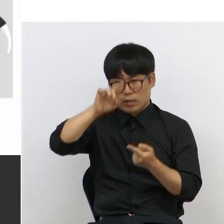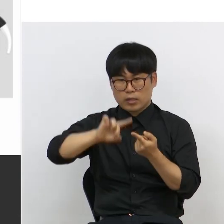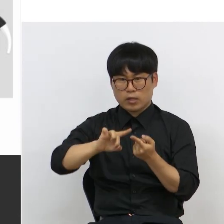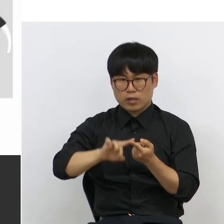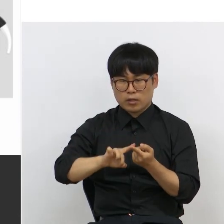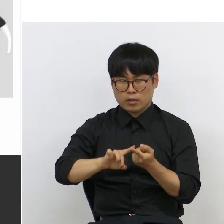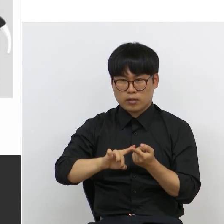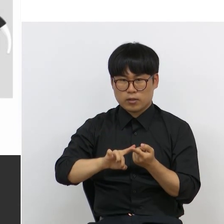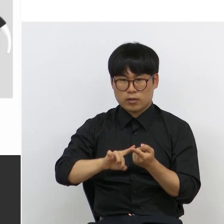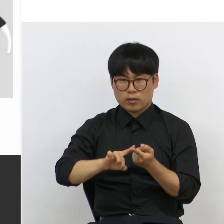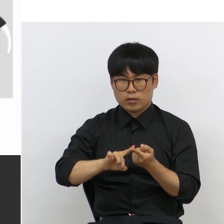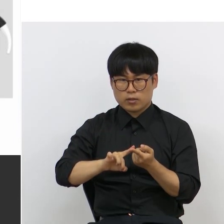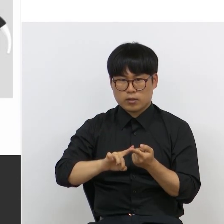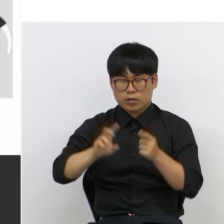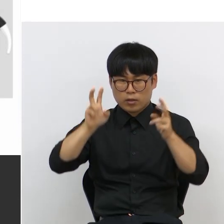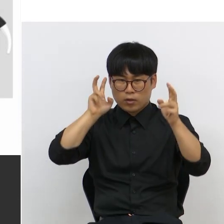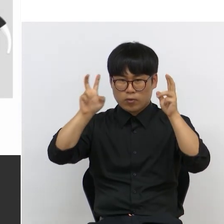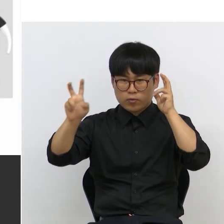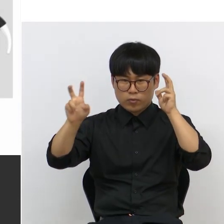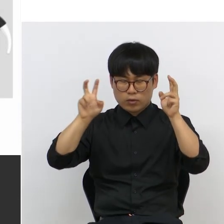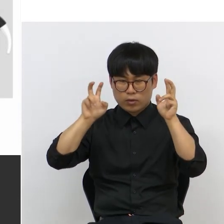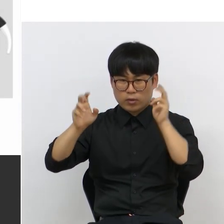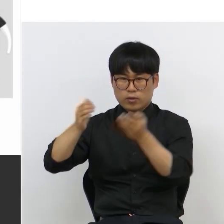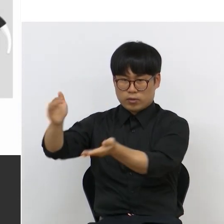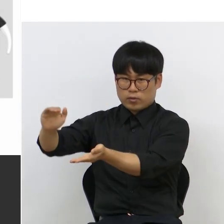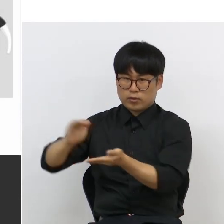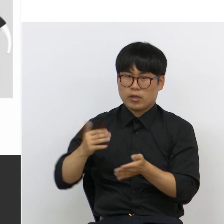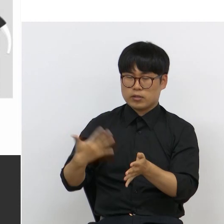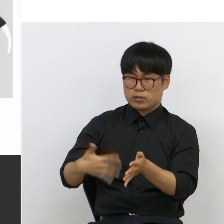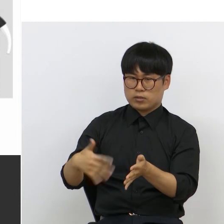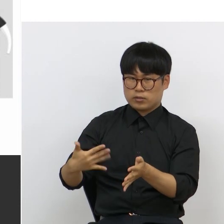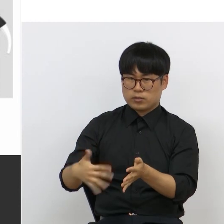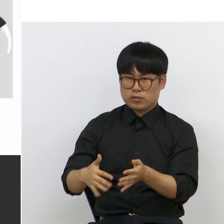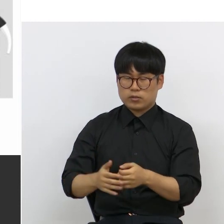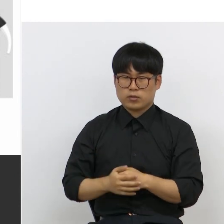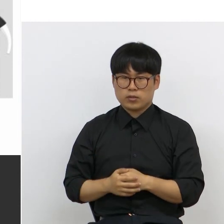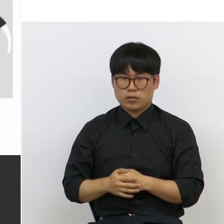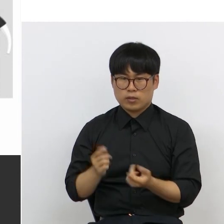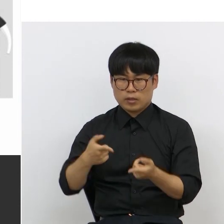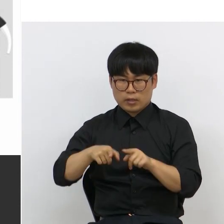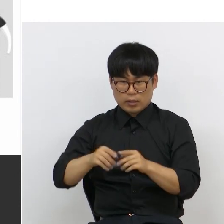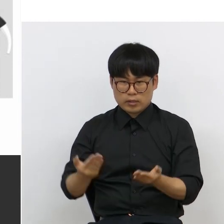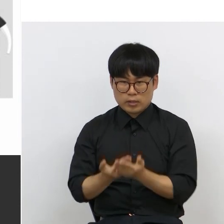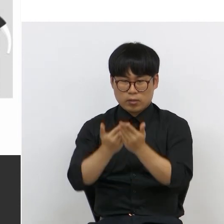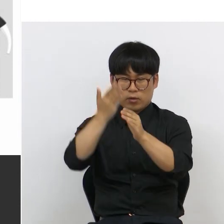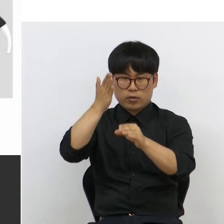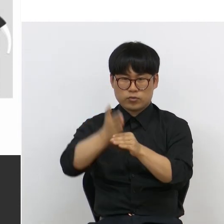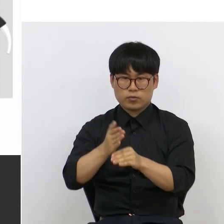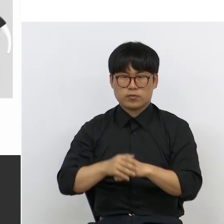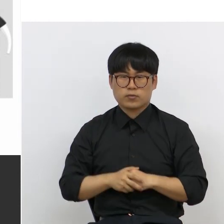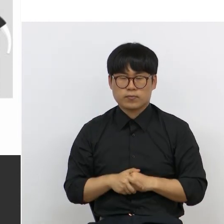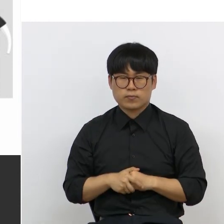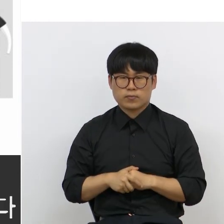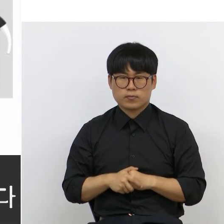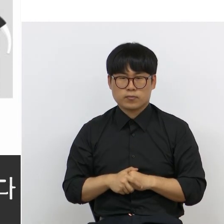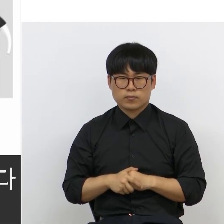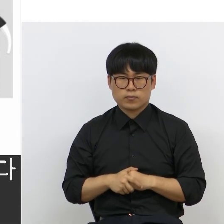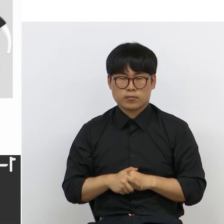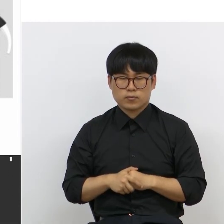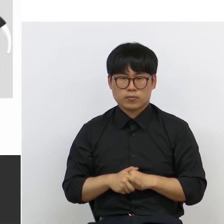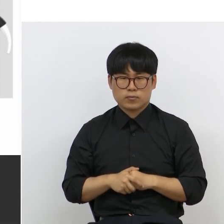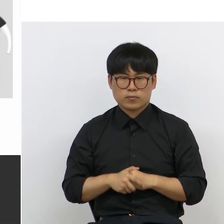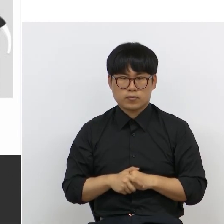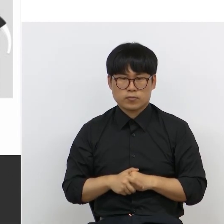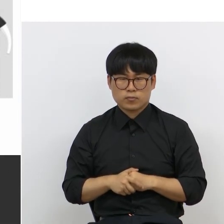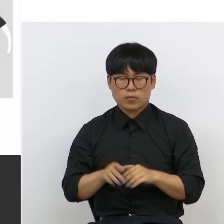이제 아직 회사에서는 저한테 그렇게 알려주지는 않았지만 같이 개발을 하고 있습니다. 그래서 앞으로 몇 년 안에 이것이